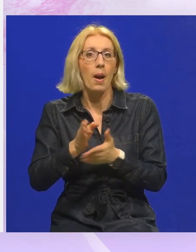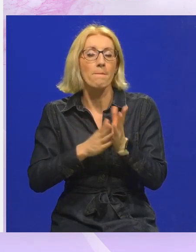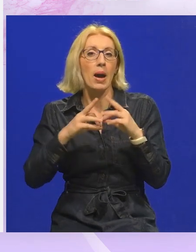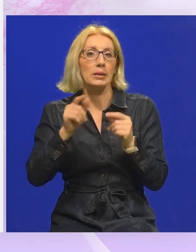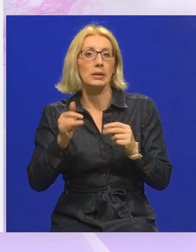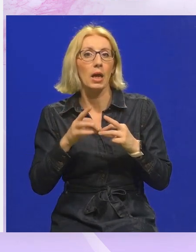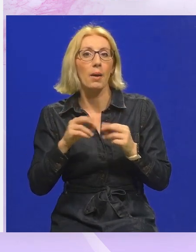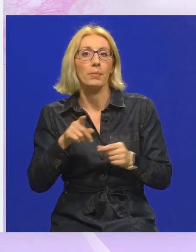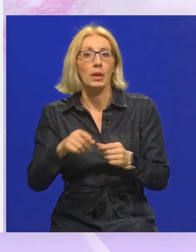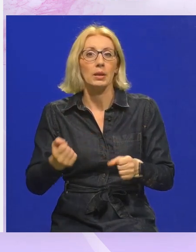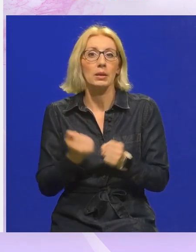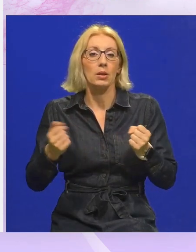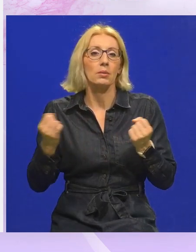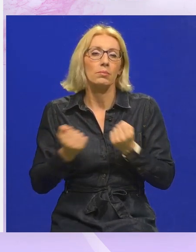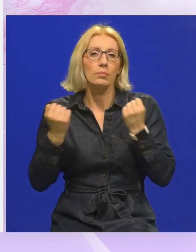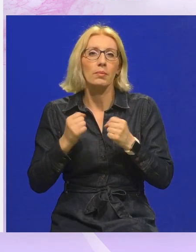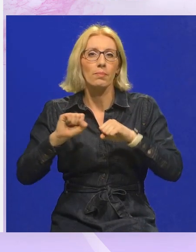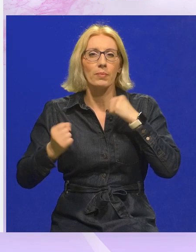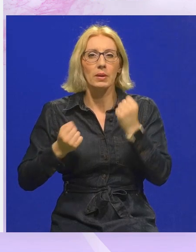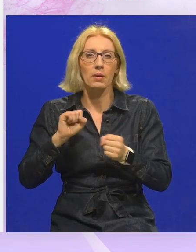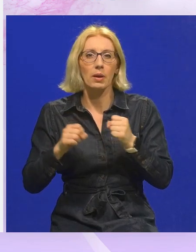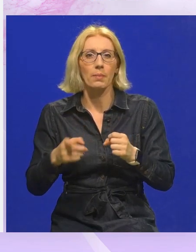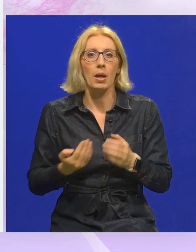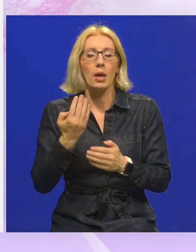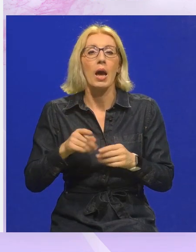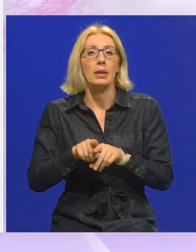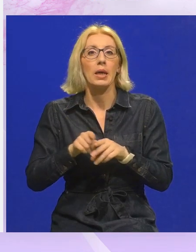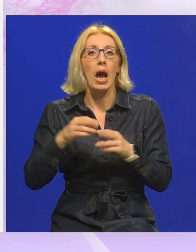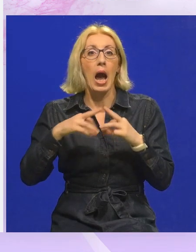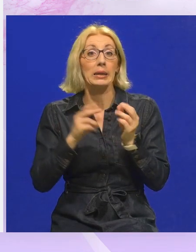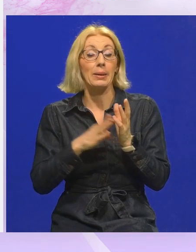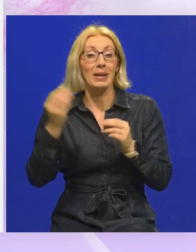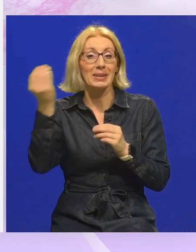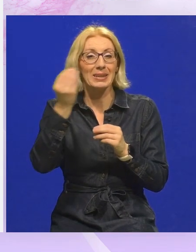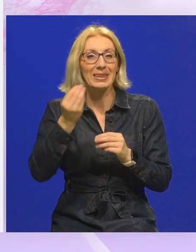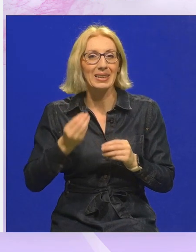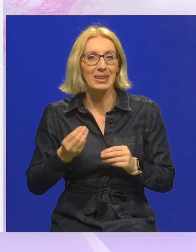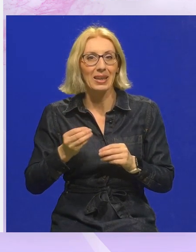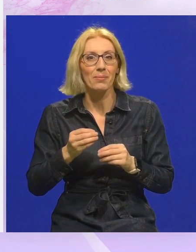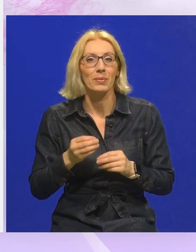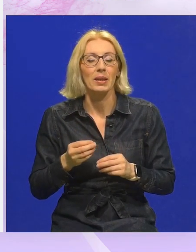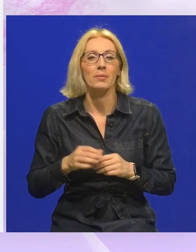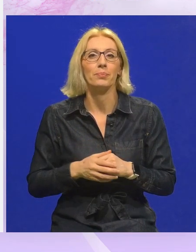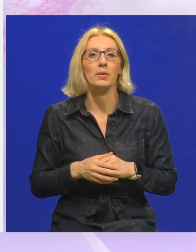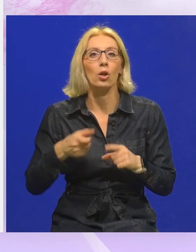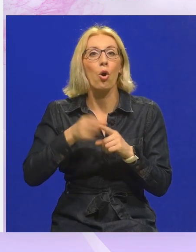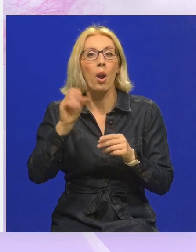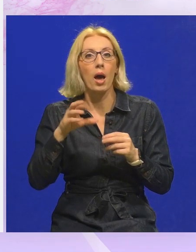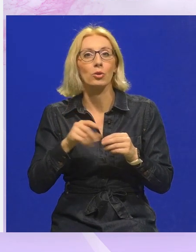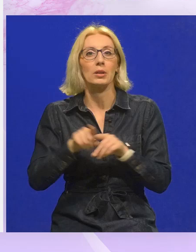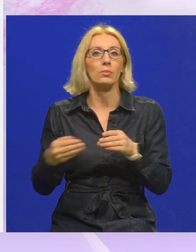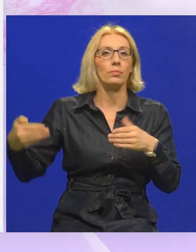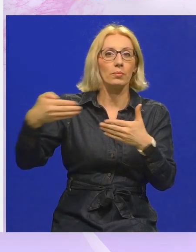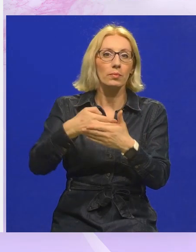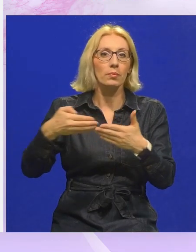su prilagođene djeci s teškoćama u razvoju. Na radionicama animacije, na primjer, osmišljene priče su pretočene u kolaž i onda u animaciju,